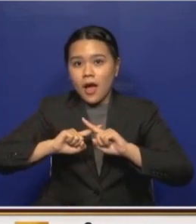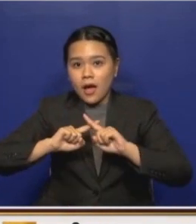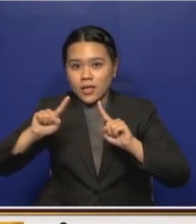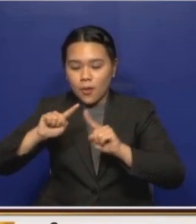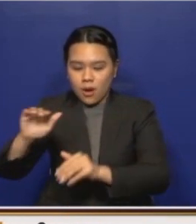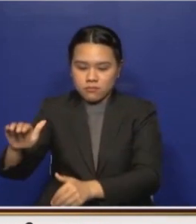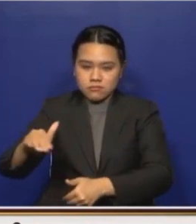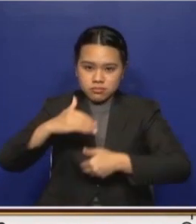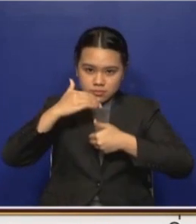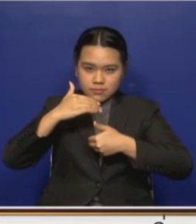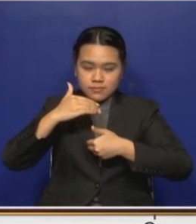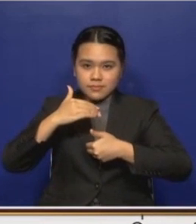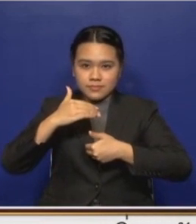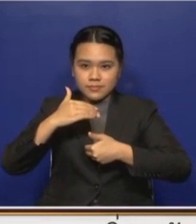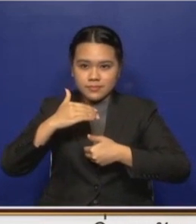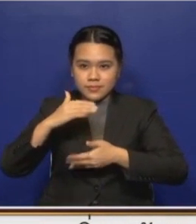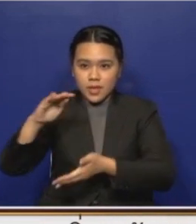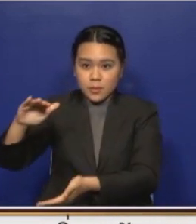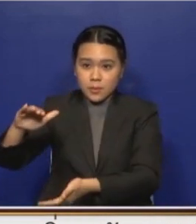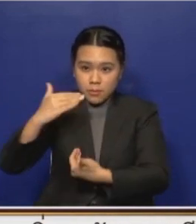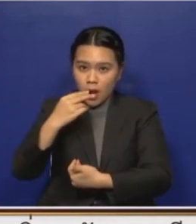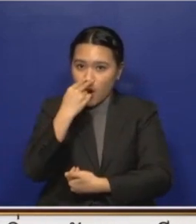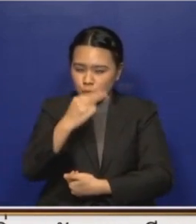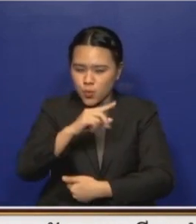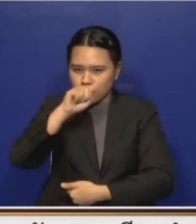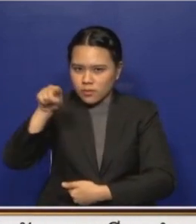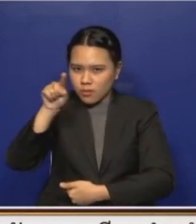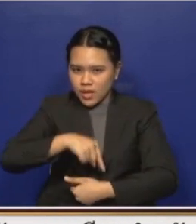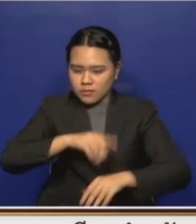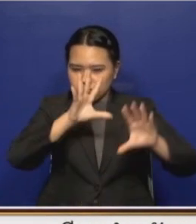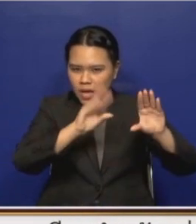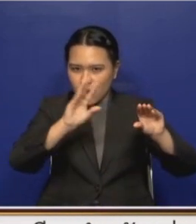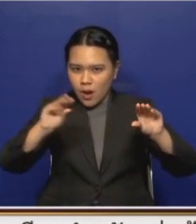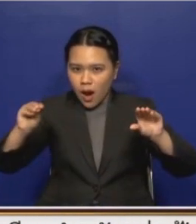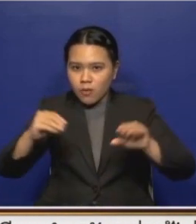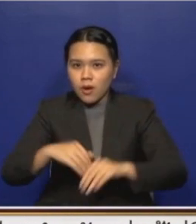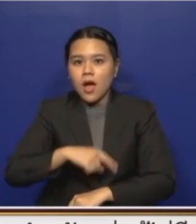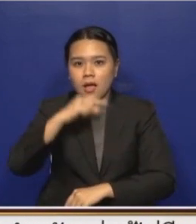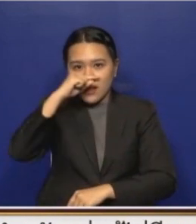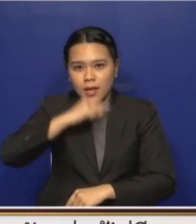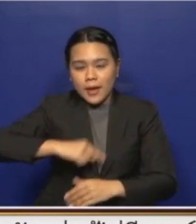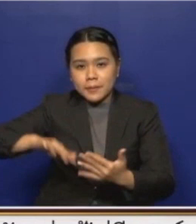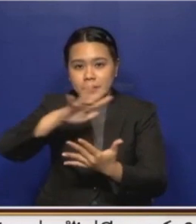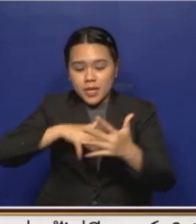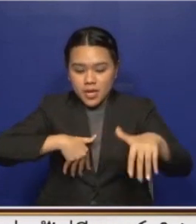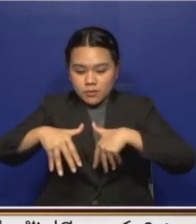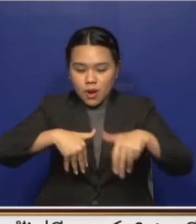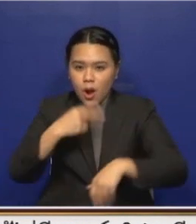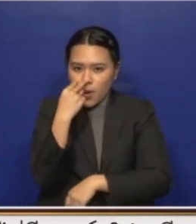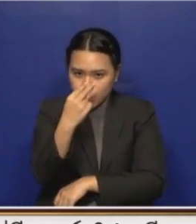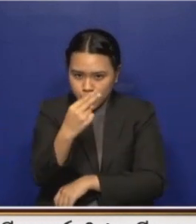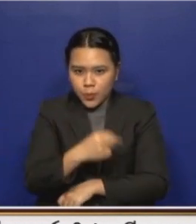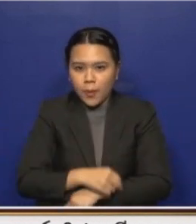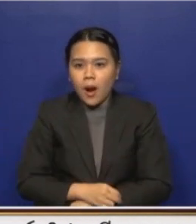ผู้ชมทางบ้านให้คนไทยทั้งประเทศรู้นะนี่คือการค้าที่ผ่านกระทรวงพาณิชย์เสียภาษีถูกต้องตามศุลกากร